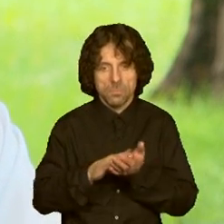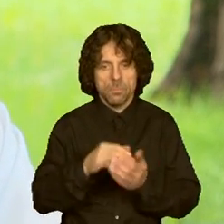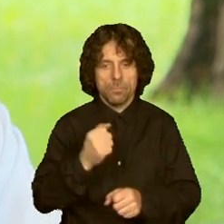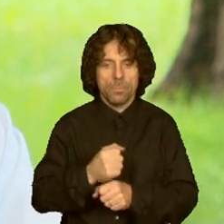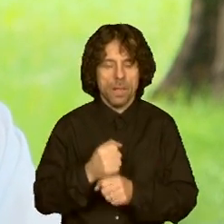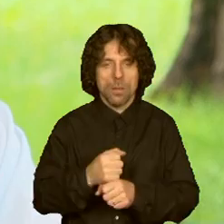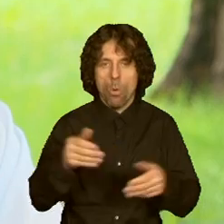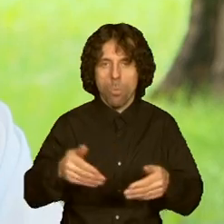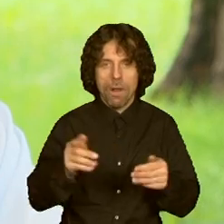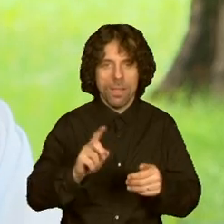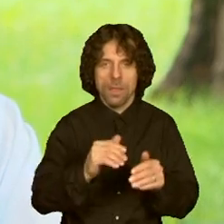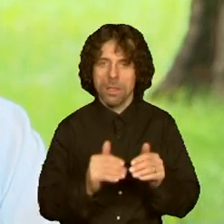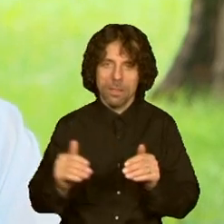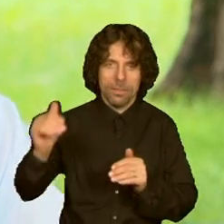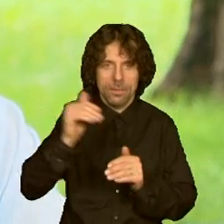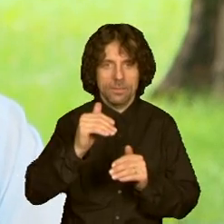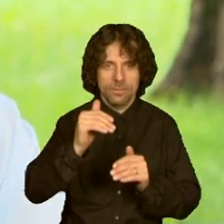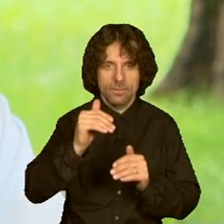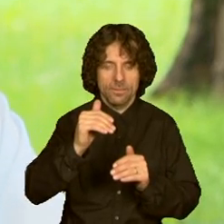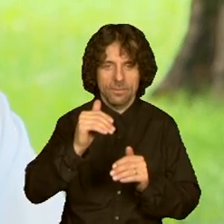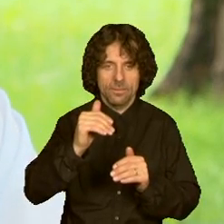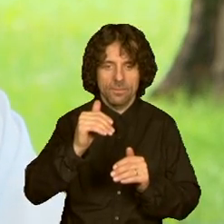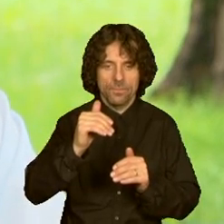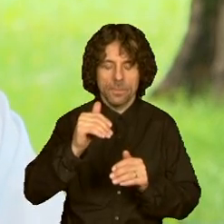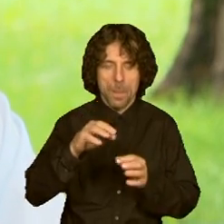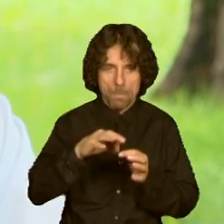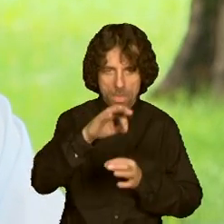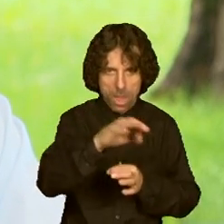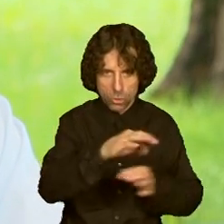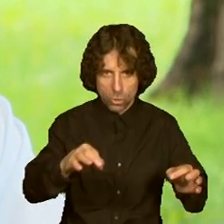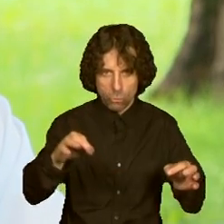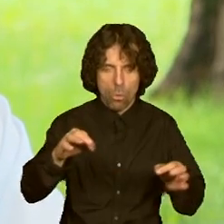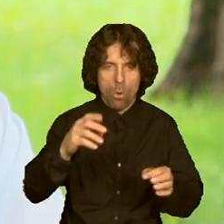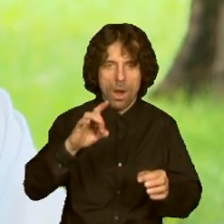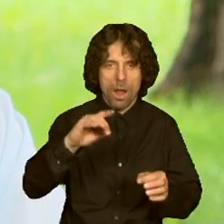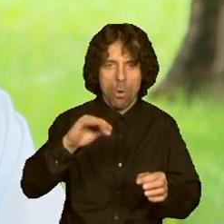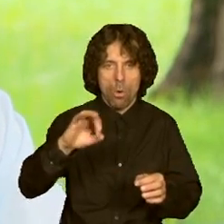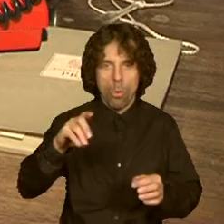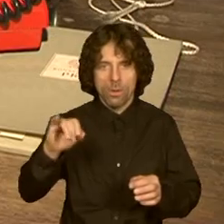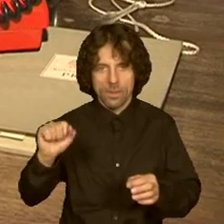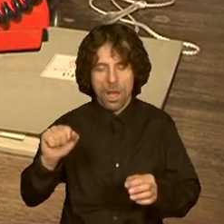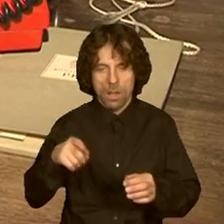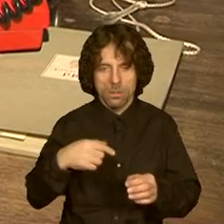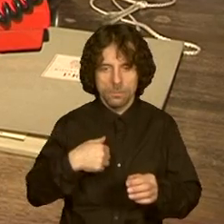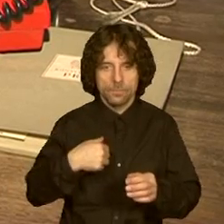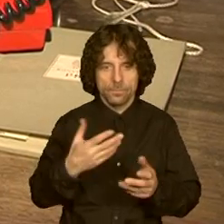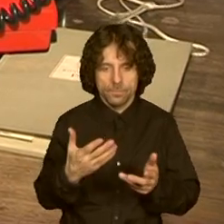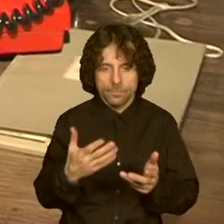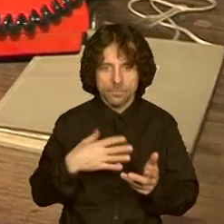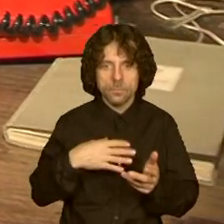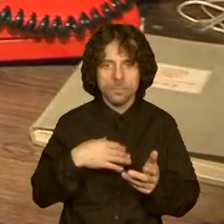zacząłem swoją pracę nie w kopalni, a na kopalni w dziale mierniczo-geologicznym, jak określasz. A